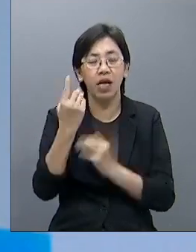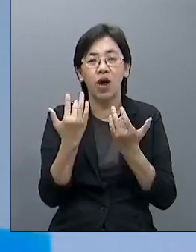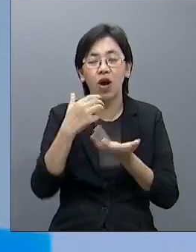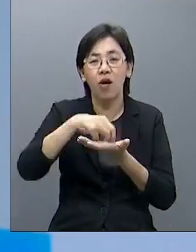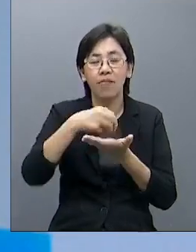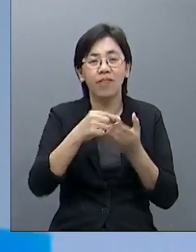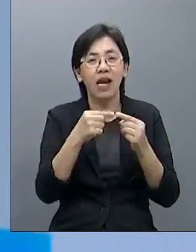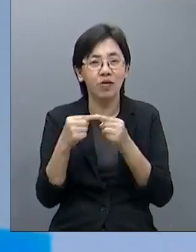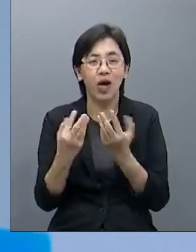ช่วงสีสนวรายตี้รู้เดียวคะ